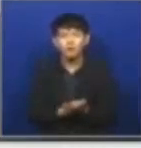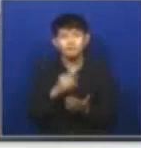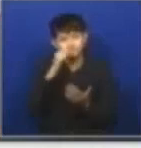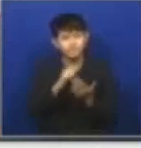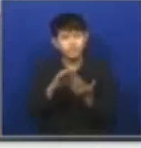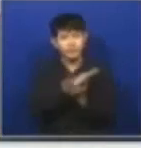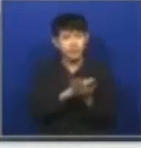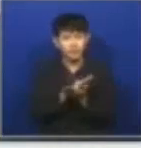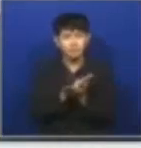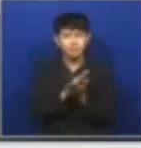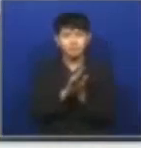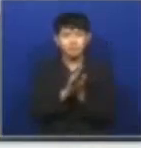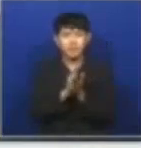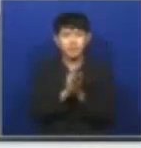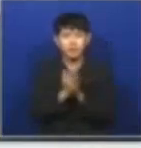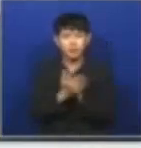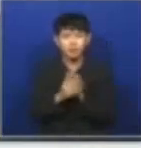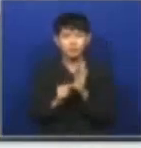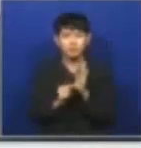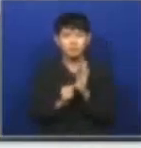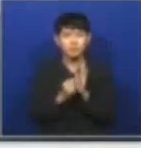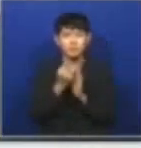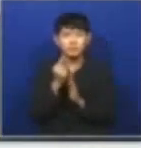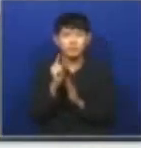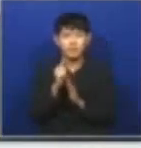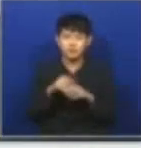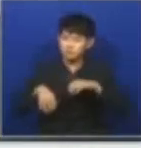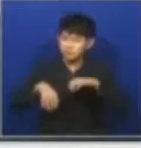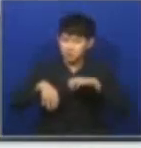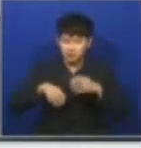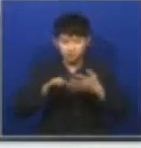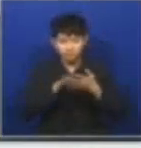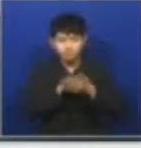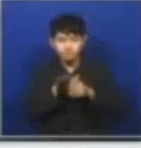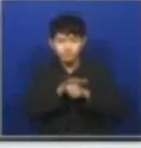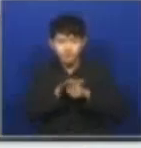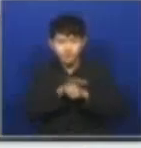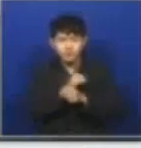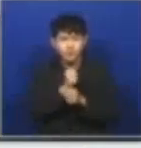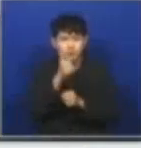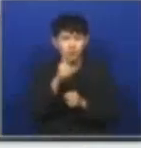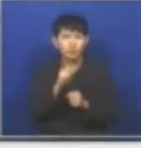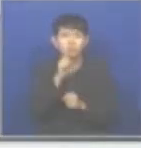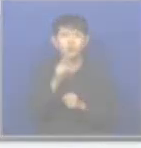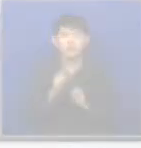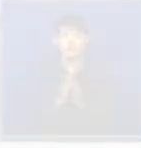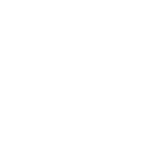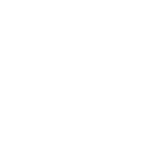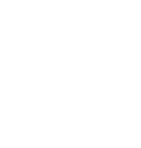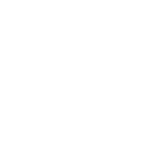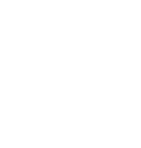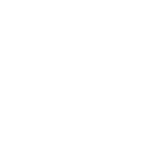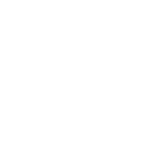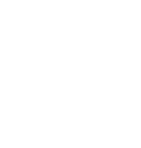ฏิรูปเริ่มต้นระดับกลางสำเร็จแล้วนั่นคือสิ่งที่ผมถามขอบคุณมากครับท่านประธานครับ